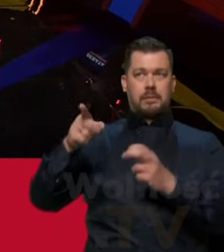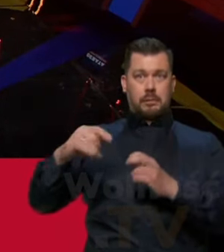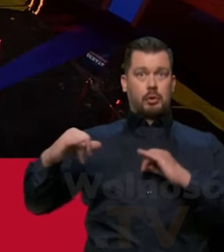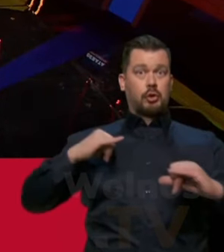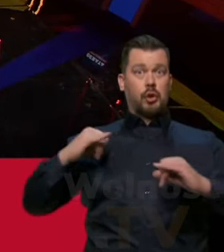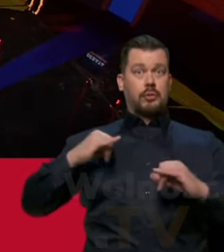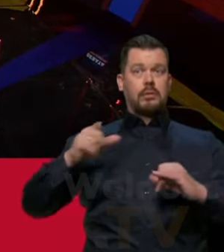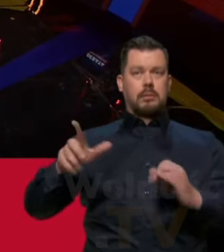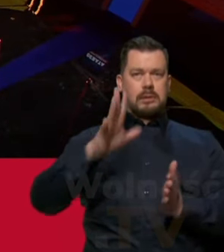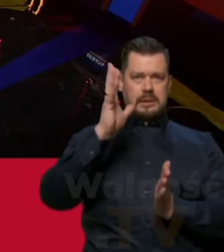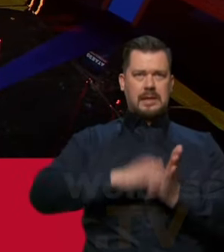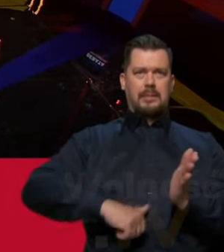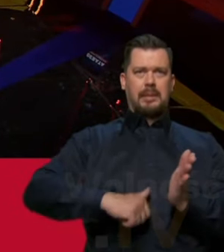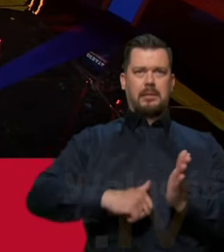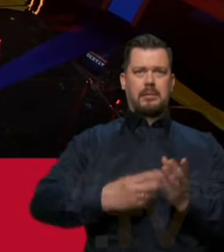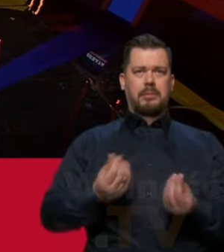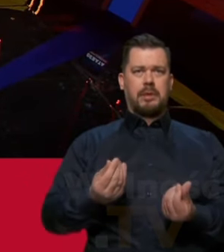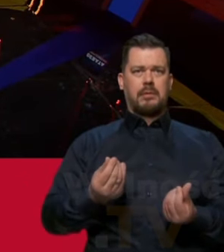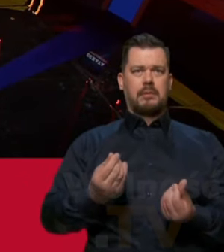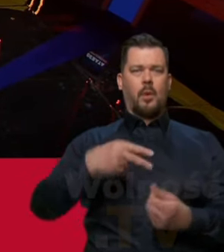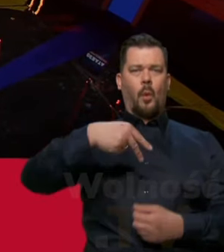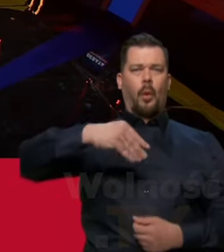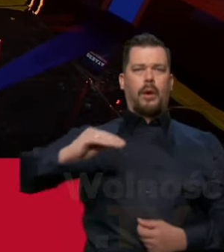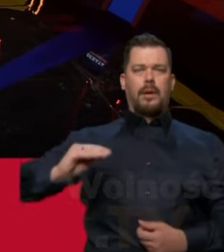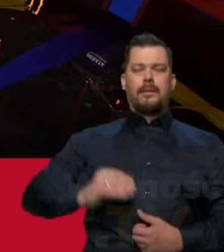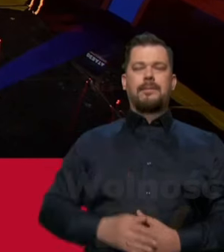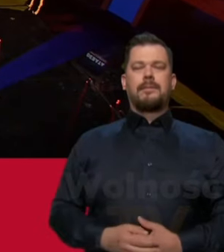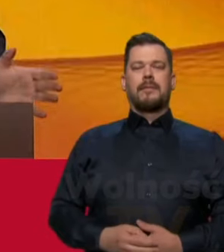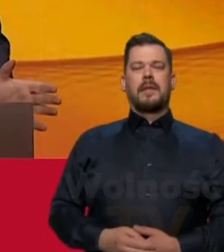który pozbawił nas przez lata pieniędzy z Unii Europejskiej.